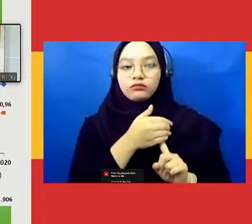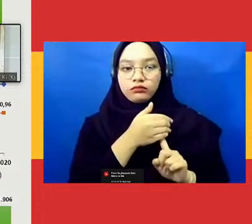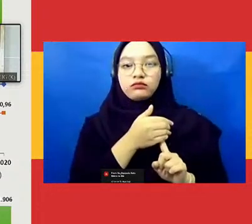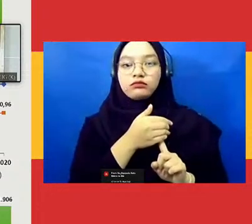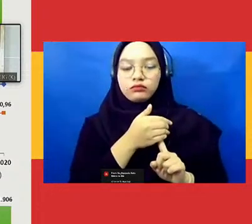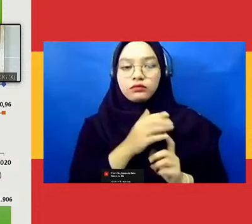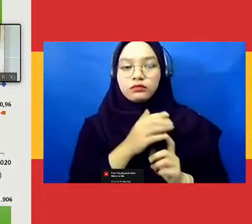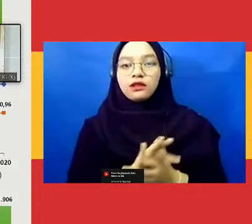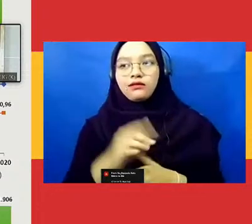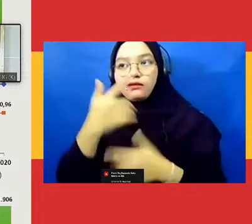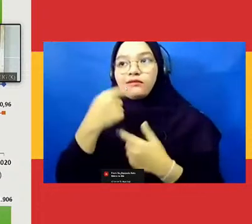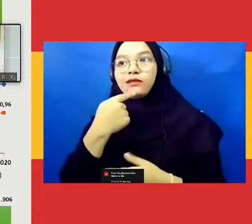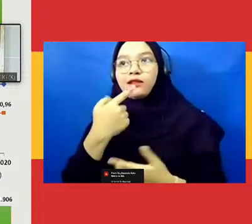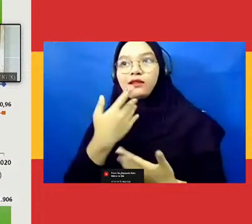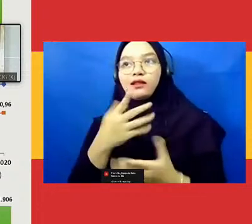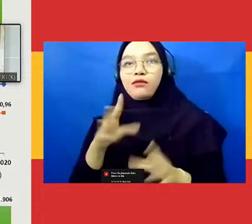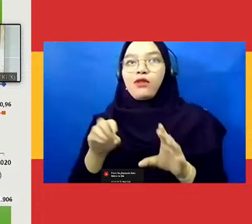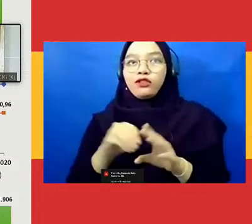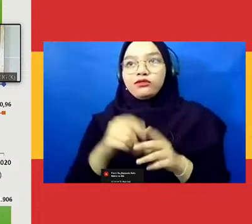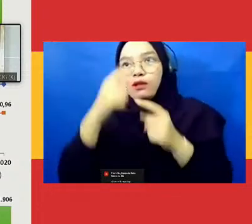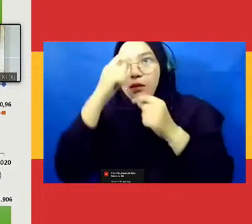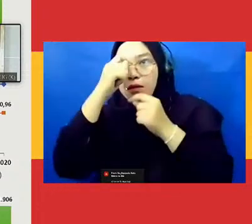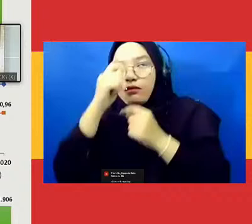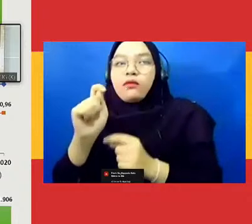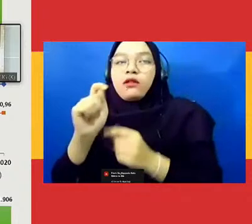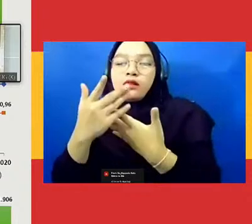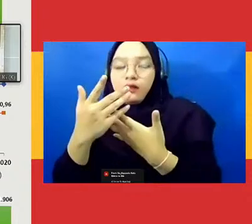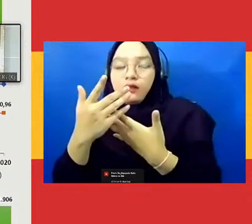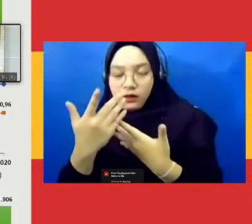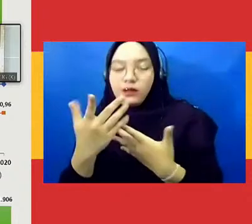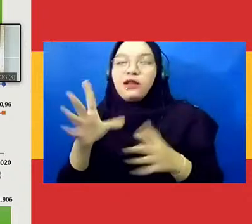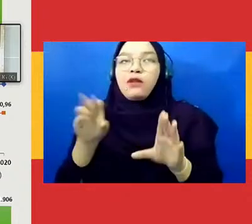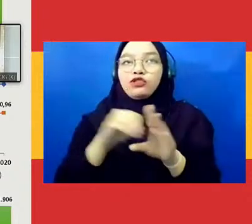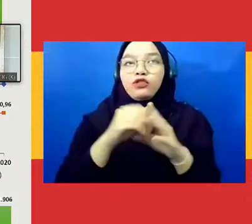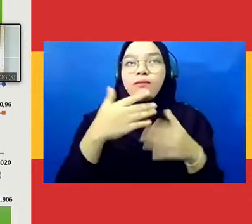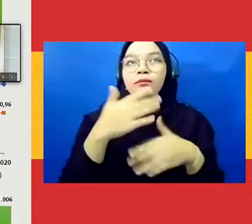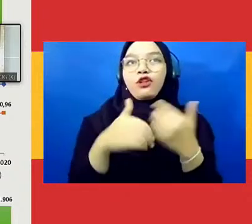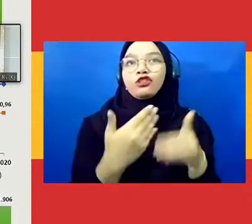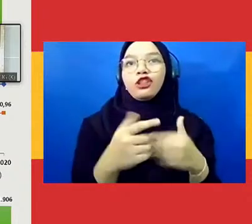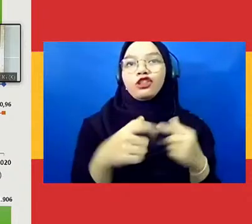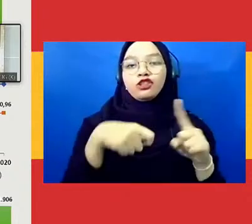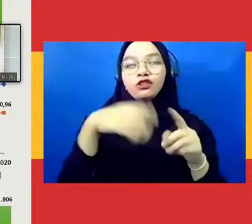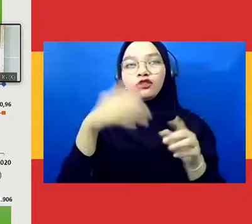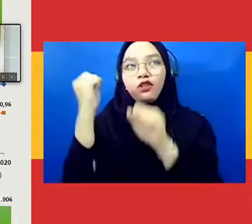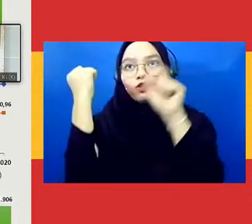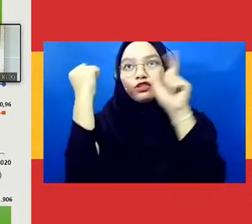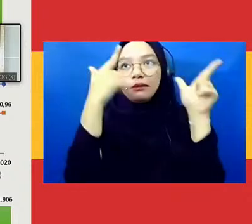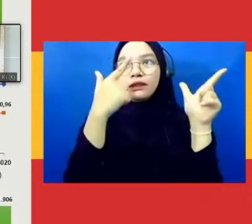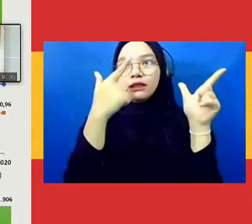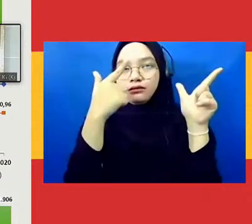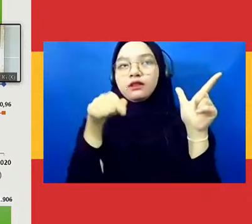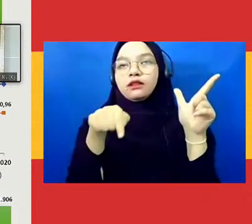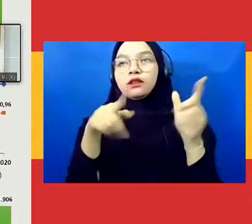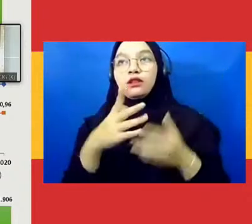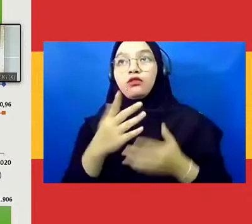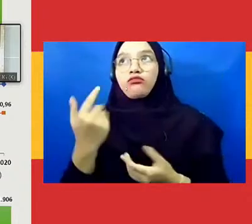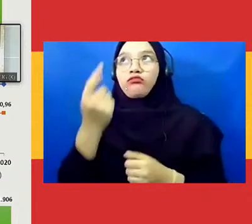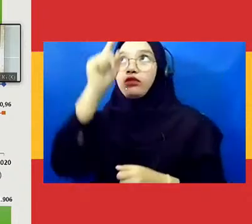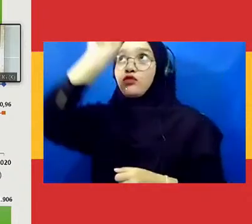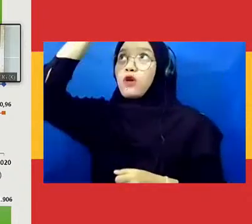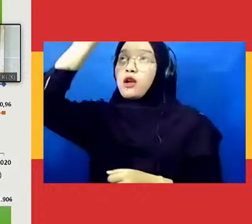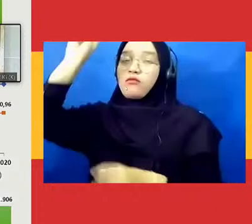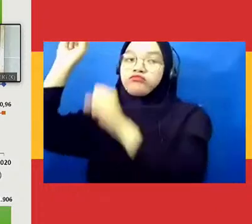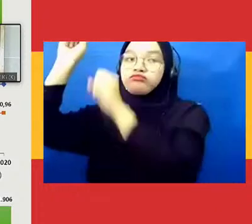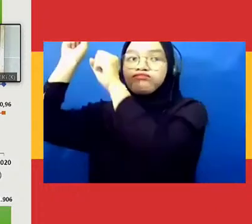itu, menghormati mulai dari konsepsi dalam hati. Dan juga Tuhan memberikan itu semua bagaimana kita